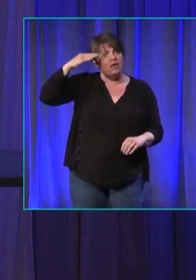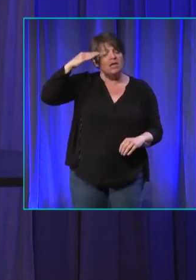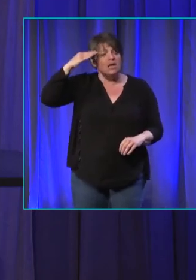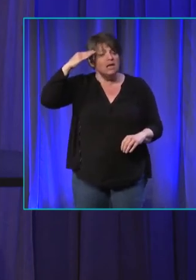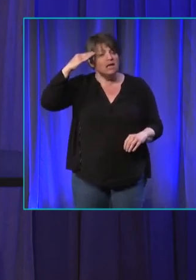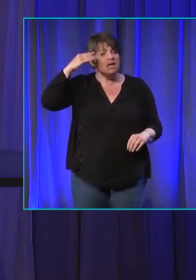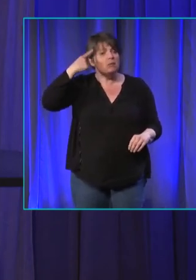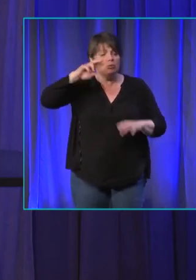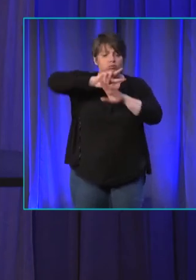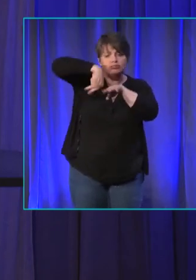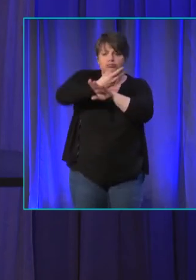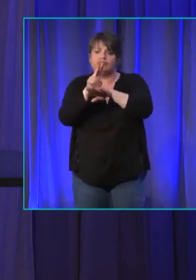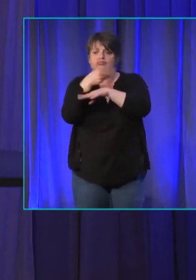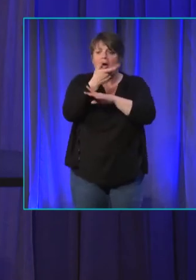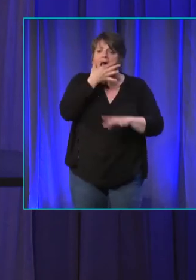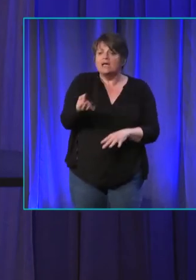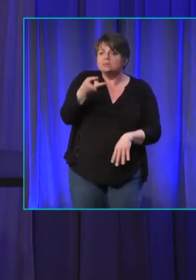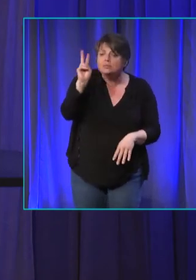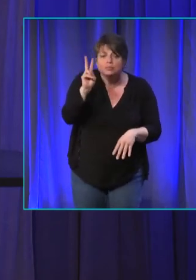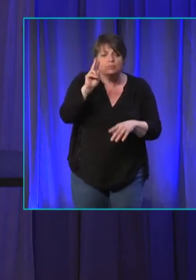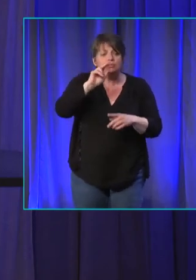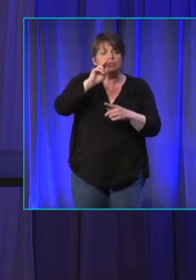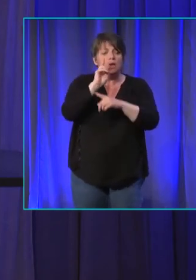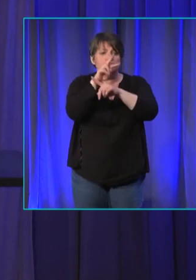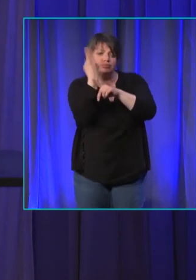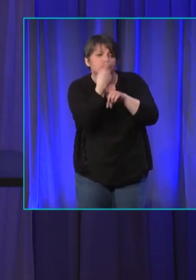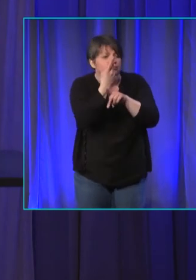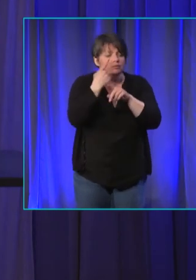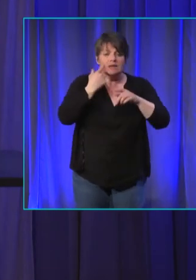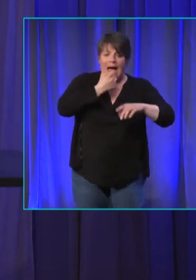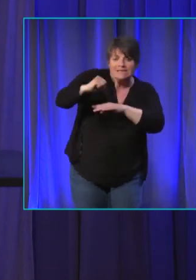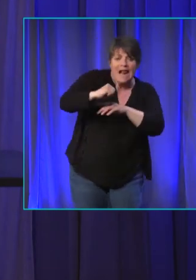à pouvoir faire des rotations plus facilement, à faire des vrilles plus facilement, des